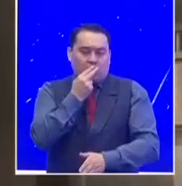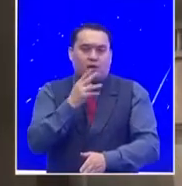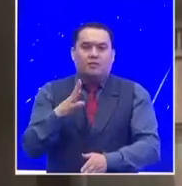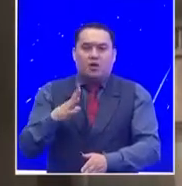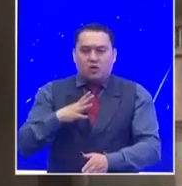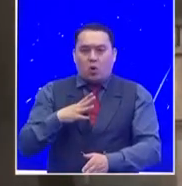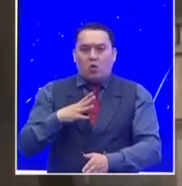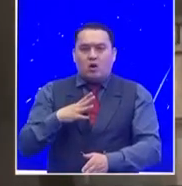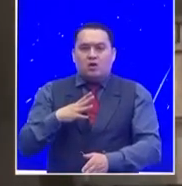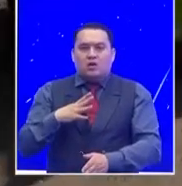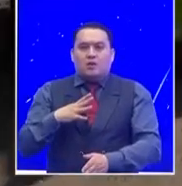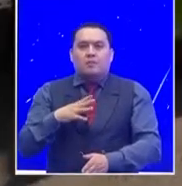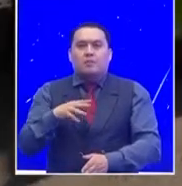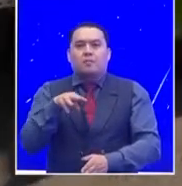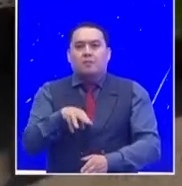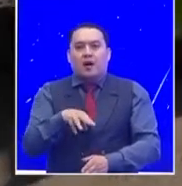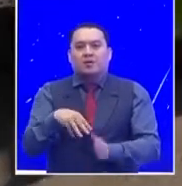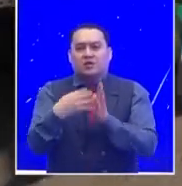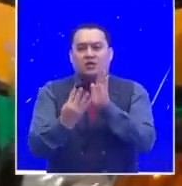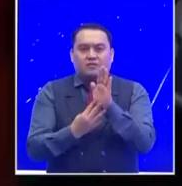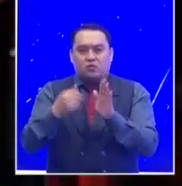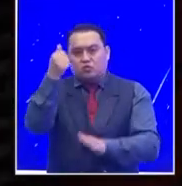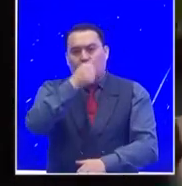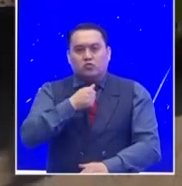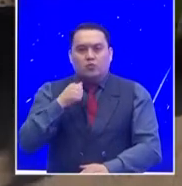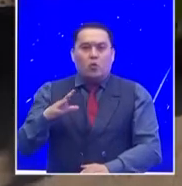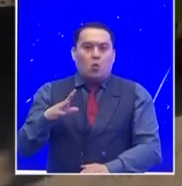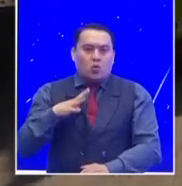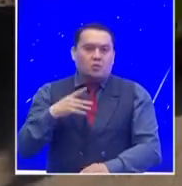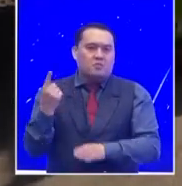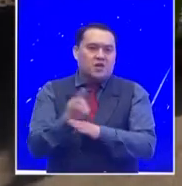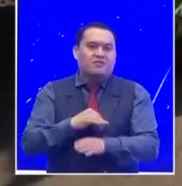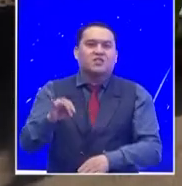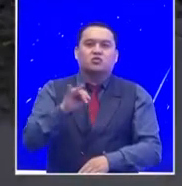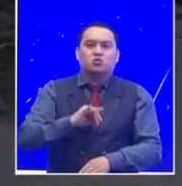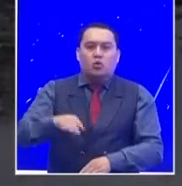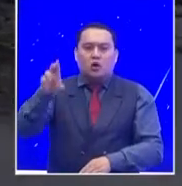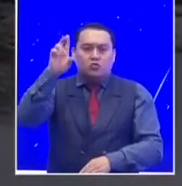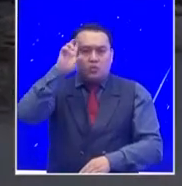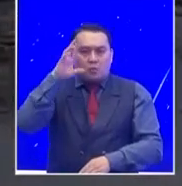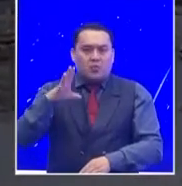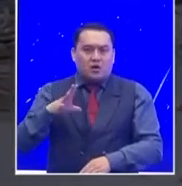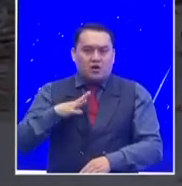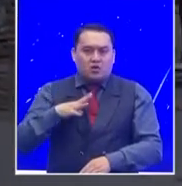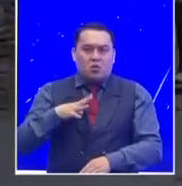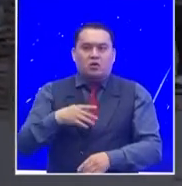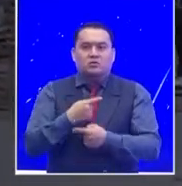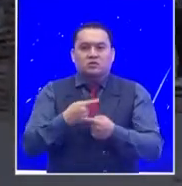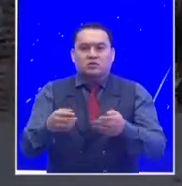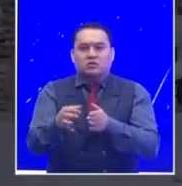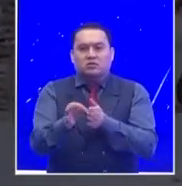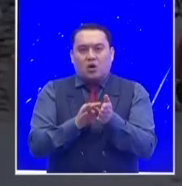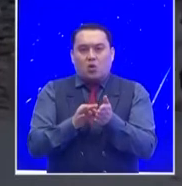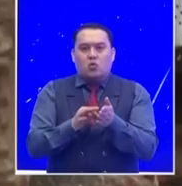Кеннет обрушились на Мозамбик в марте-апреле прошлого года. Впервые в истории страна пережила нашествие сразу